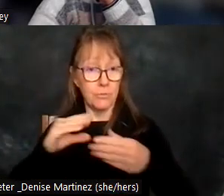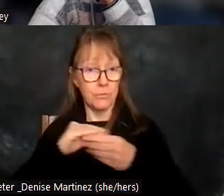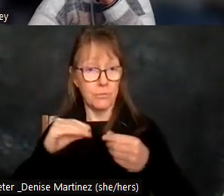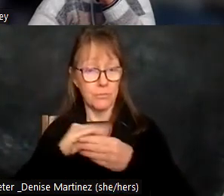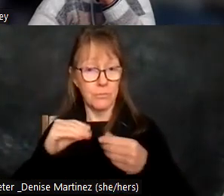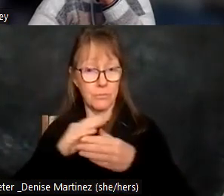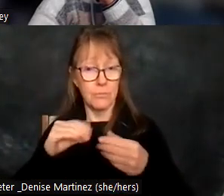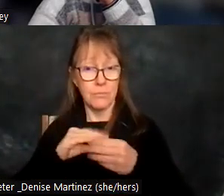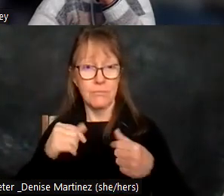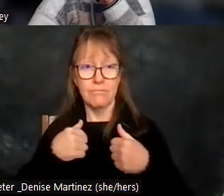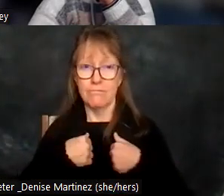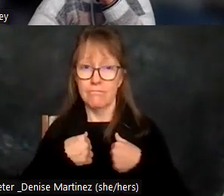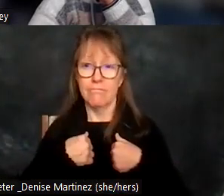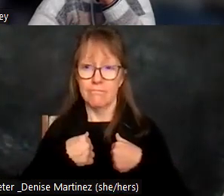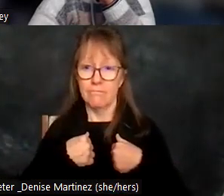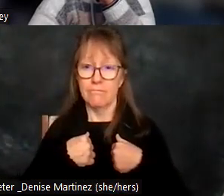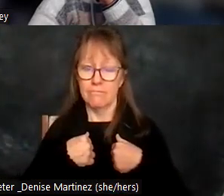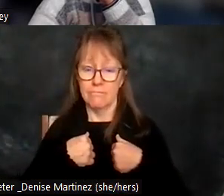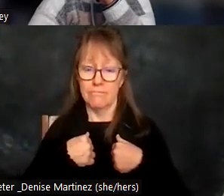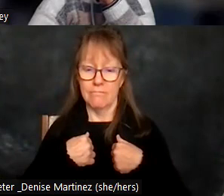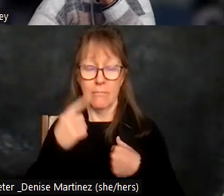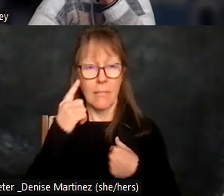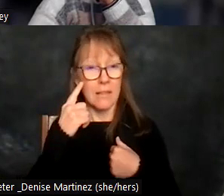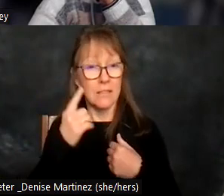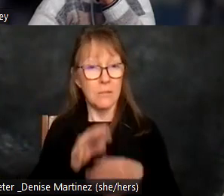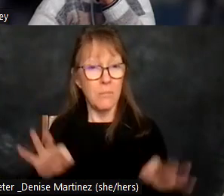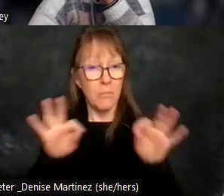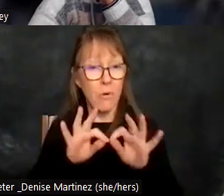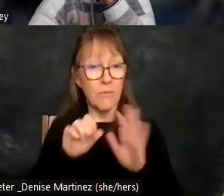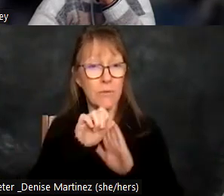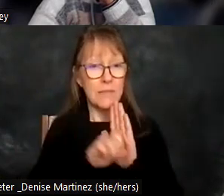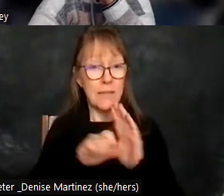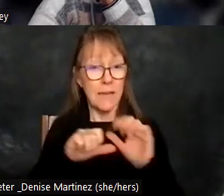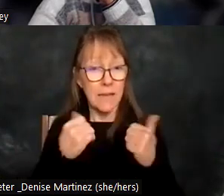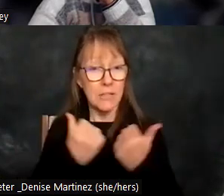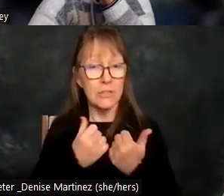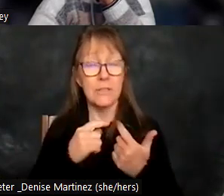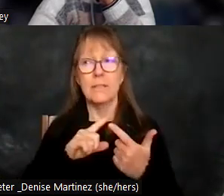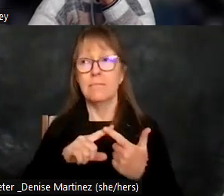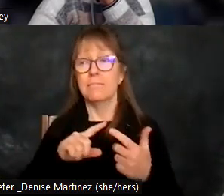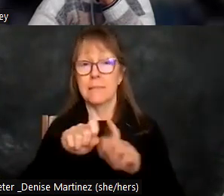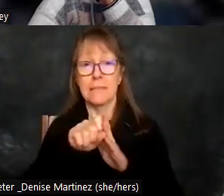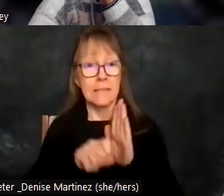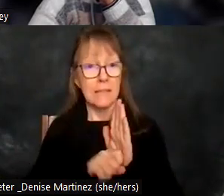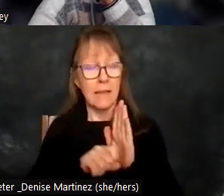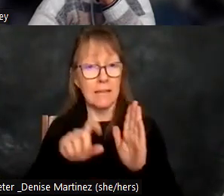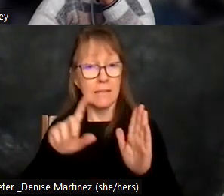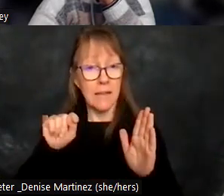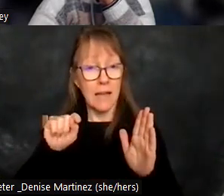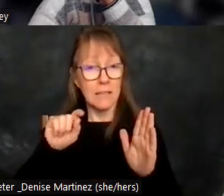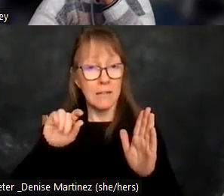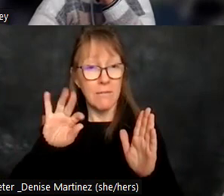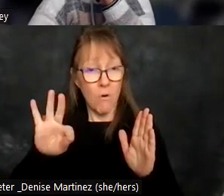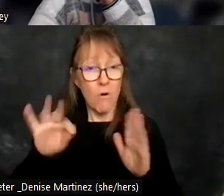premier think mon it's entretien. important Je for pense que us, c'est important the pour agencies and our mon state agence task force to yo play an capable outreach